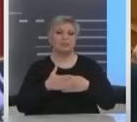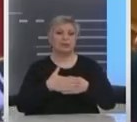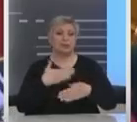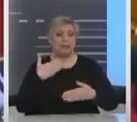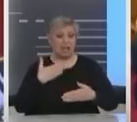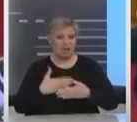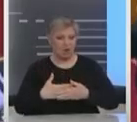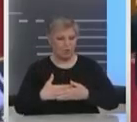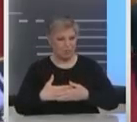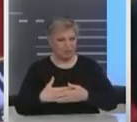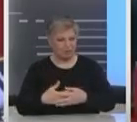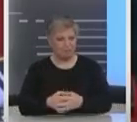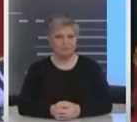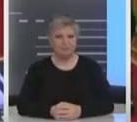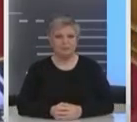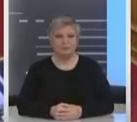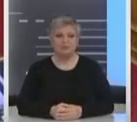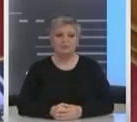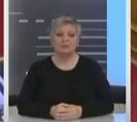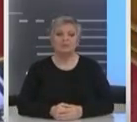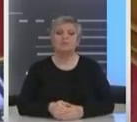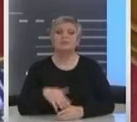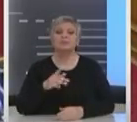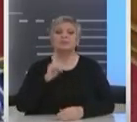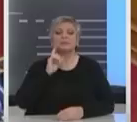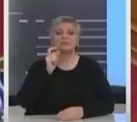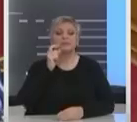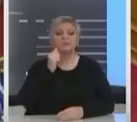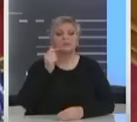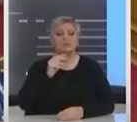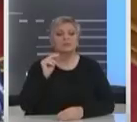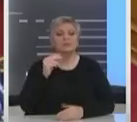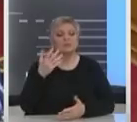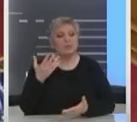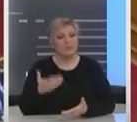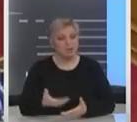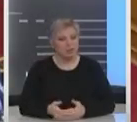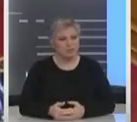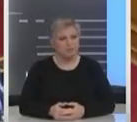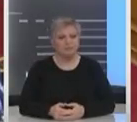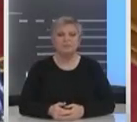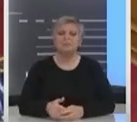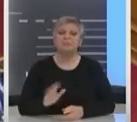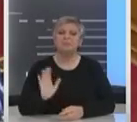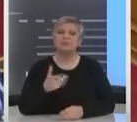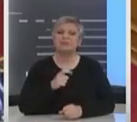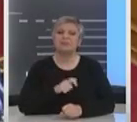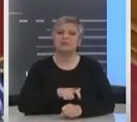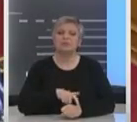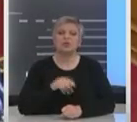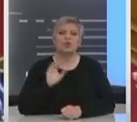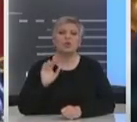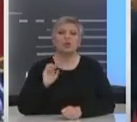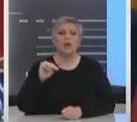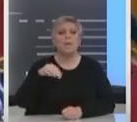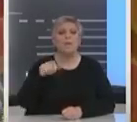Να είστε καλά. Κυρίες και κύριοι βουλευτές, όταν ρώτησαν κάποια στιγμή τον Μάρξ ποια είναι